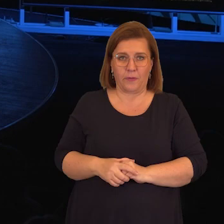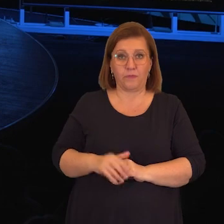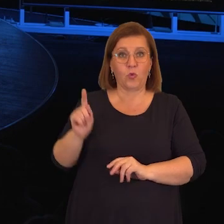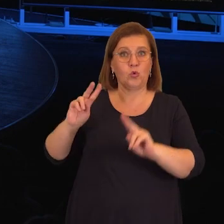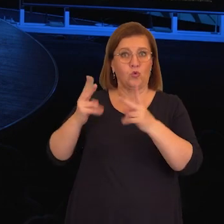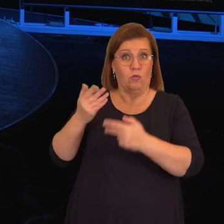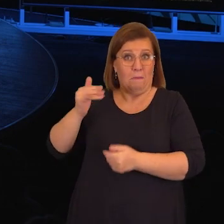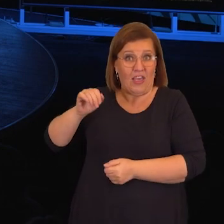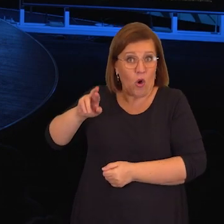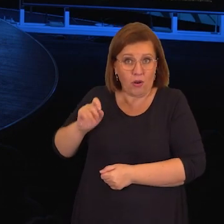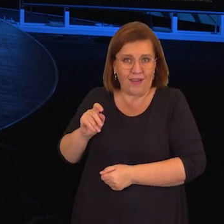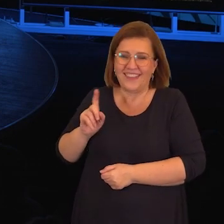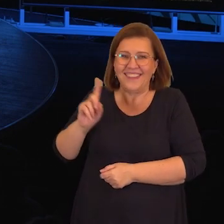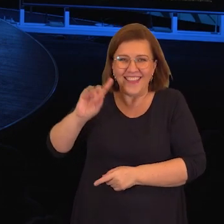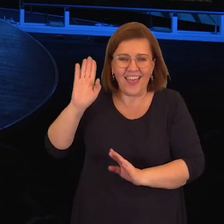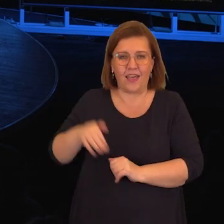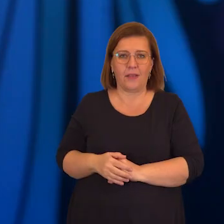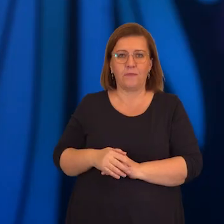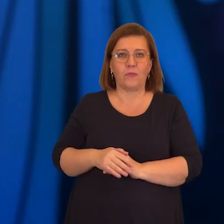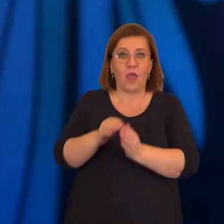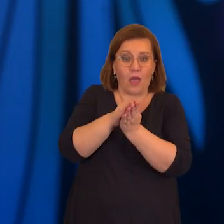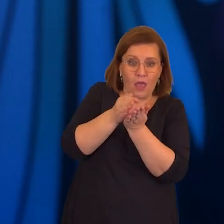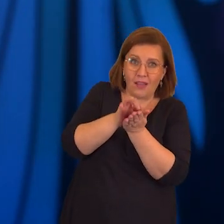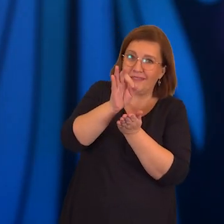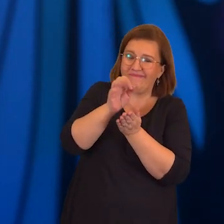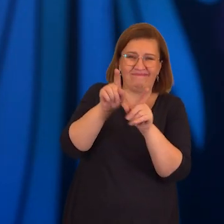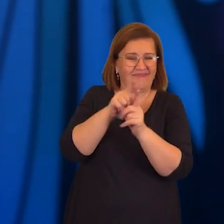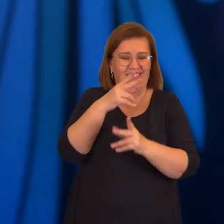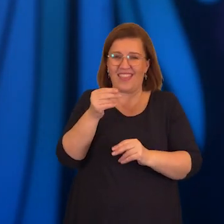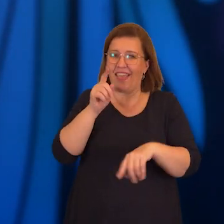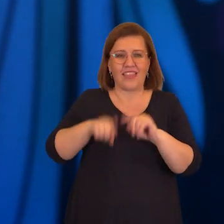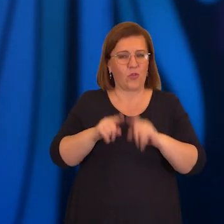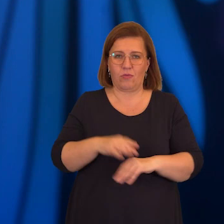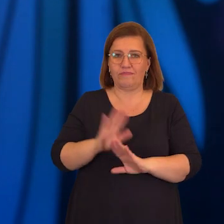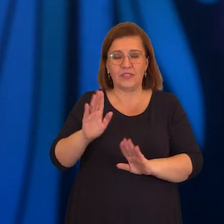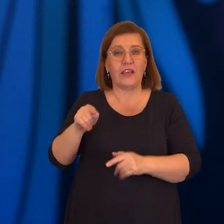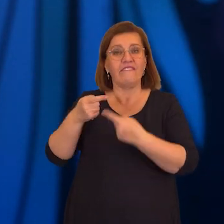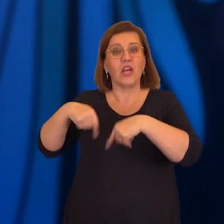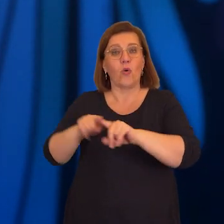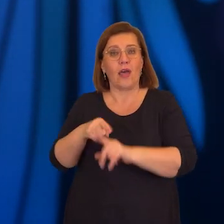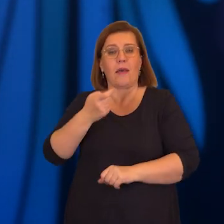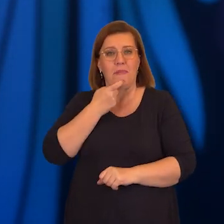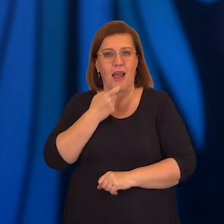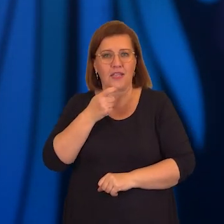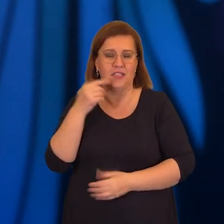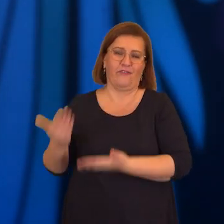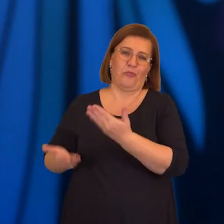z Majorki i nie jest też perłą naturalną. Została wykonana z syntetycznego plastiku w zakładzie w